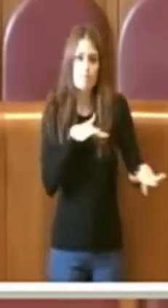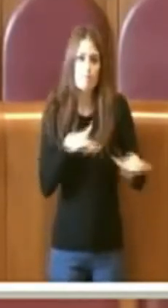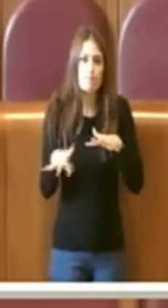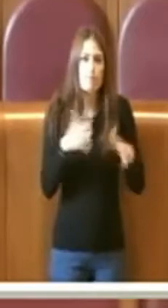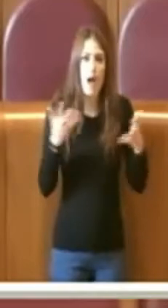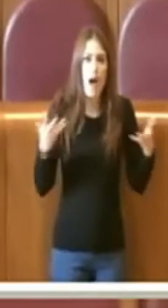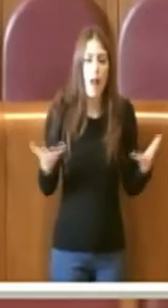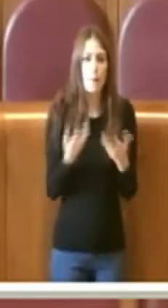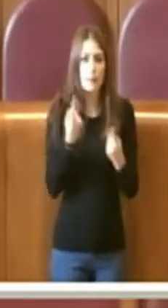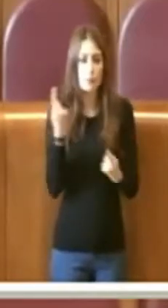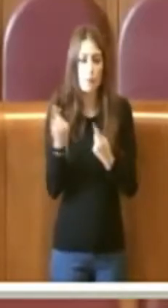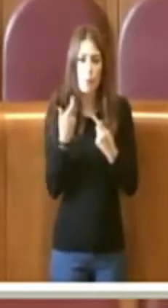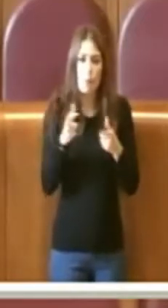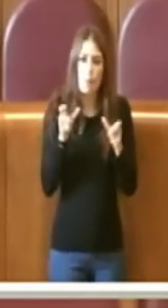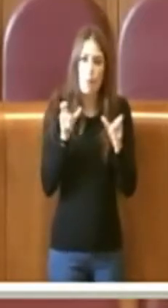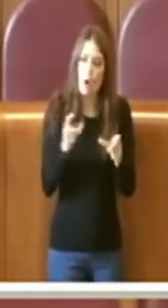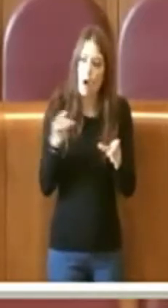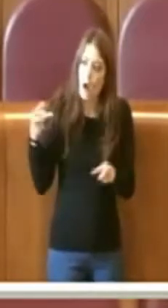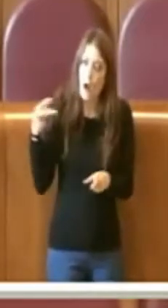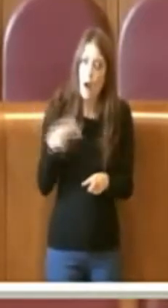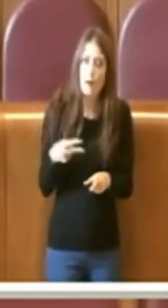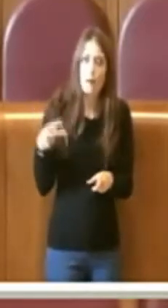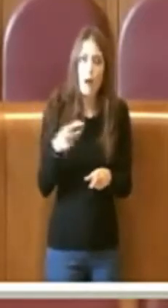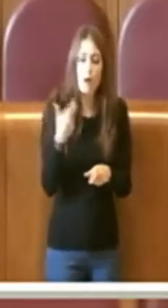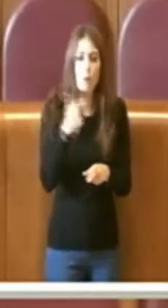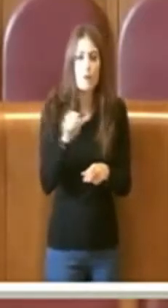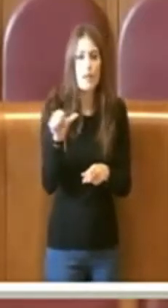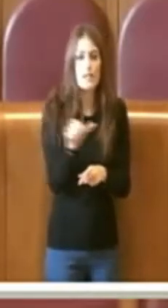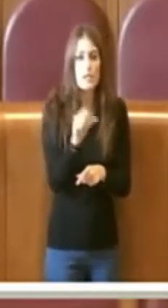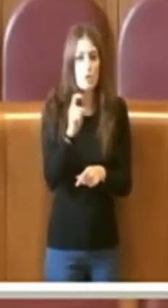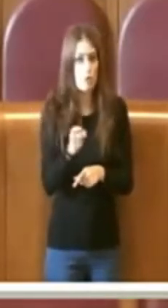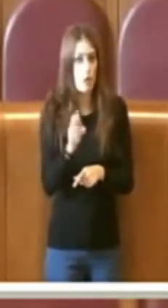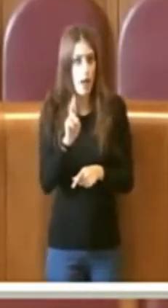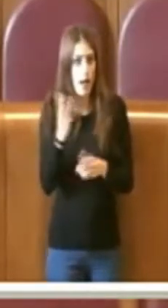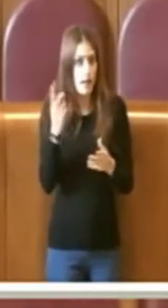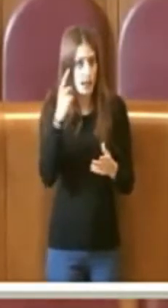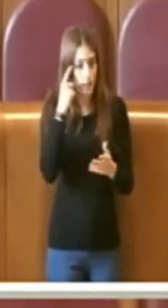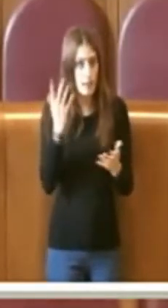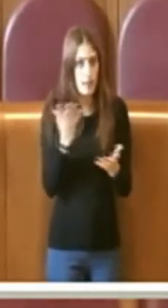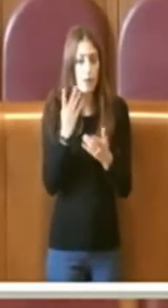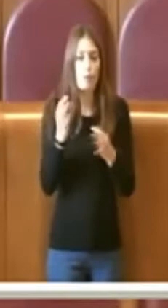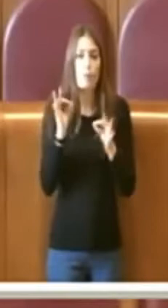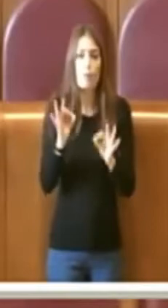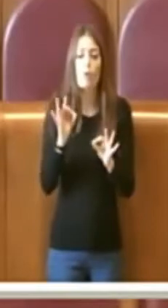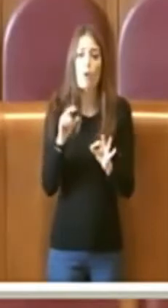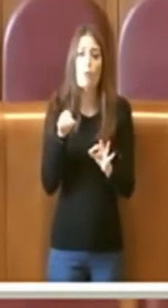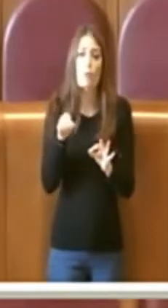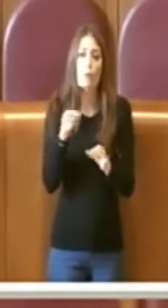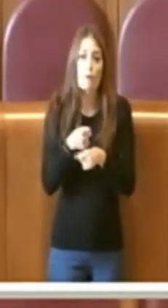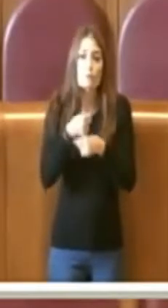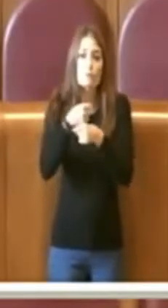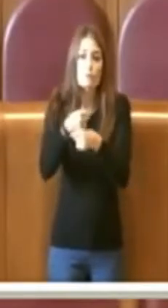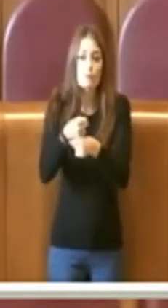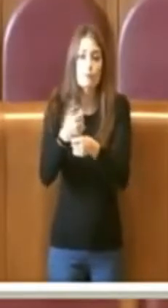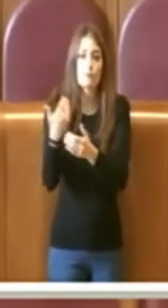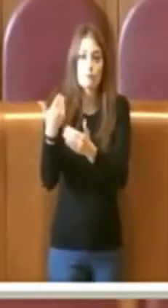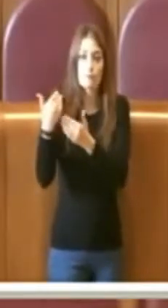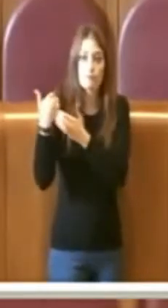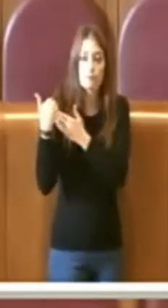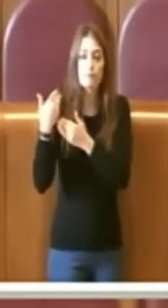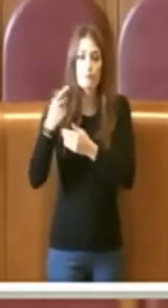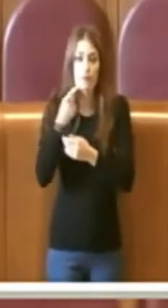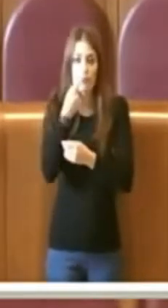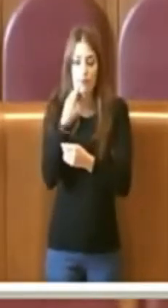bloccata da anni, perché anche l'SGR, a cui incaricata e finanziata per